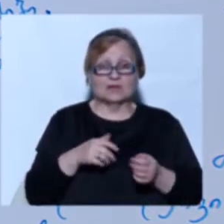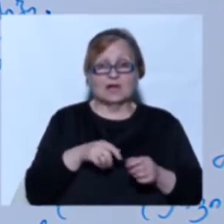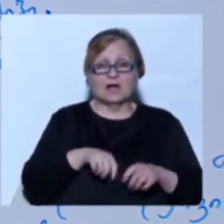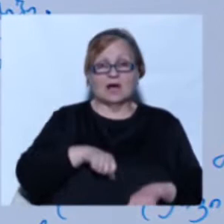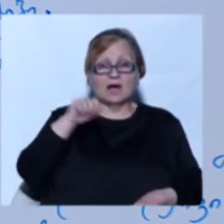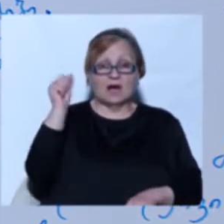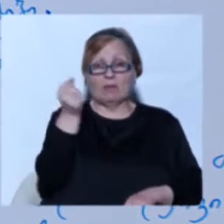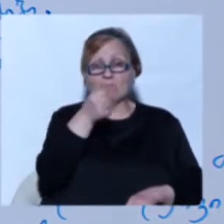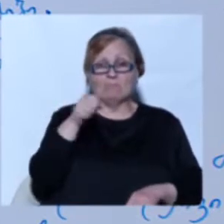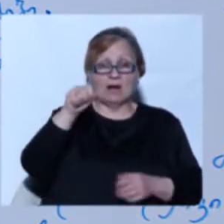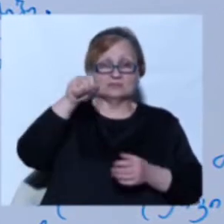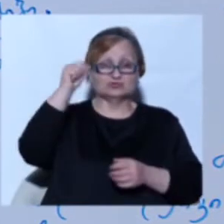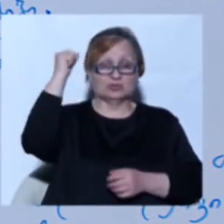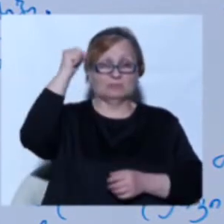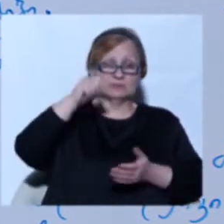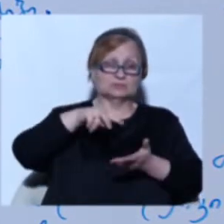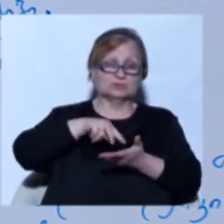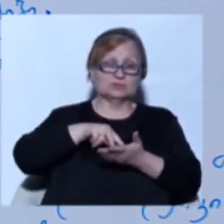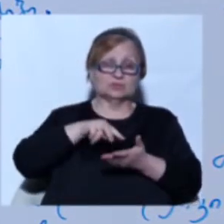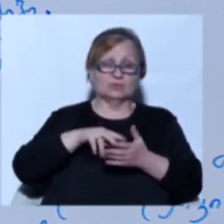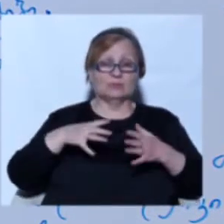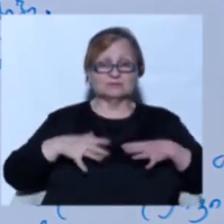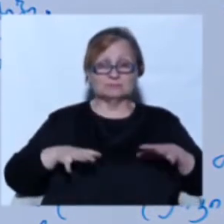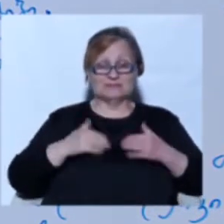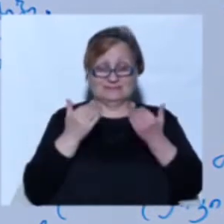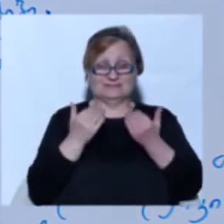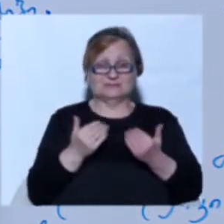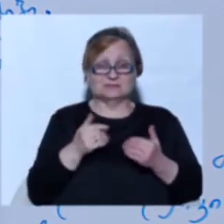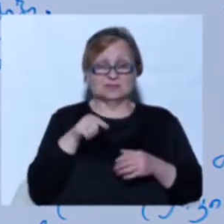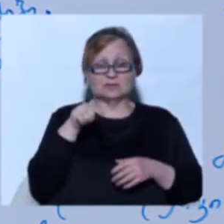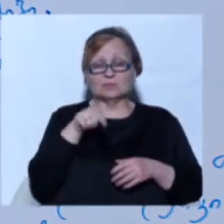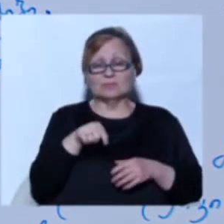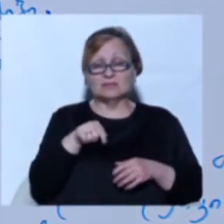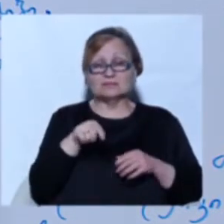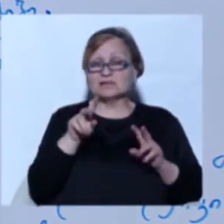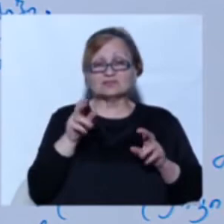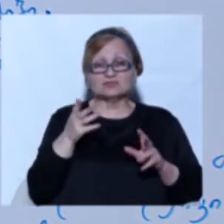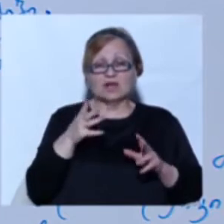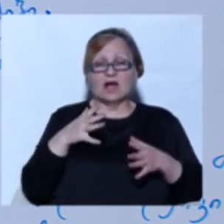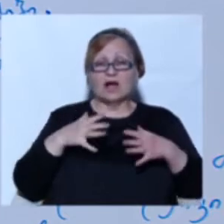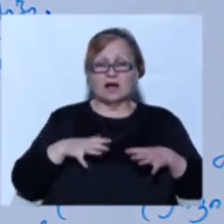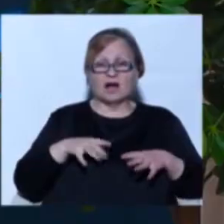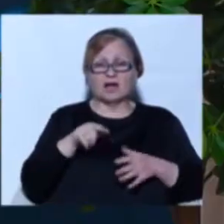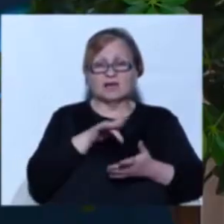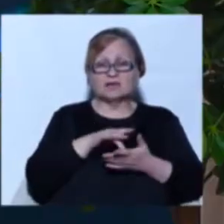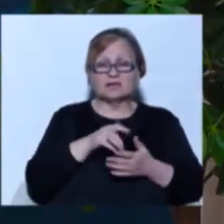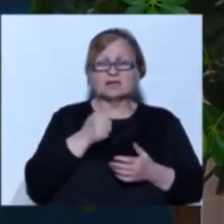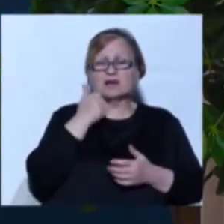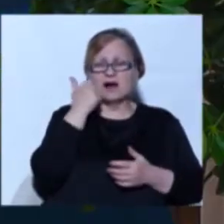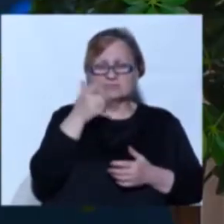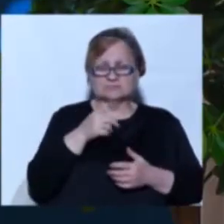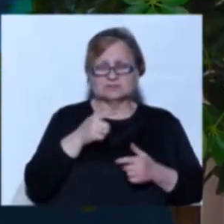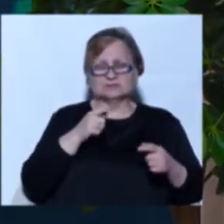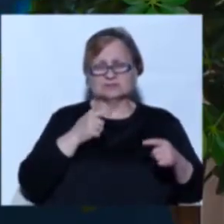ხმალშემართული დგომა თბილისისა თითქოს იმასაც მიგვანიშნებს, რომ ეს ქალაქი მრავალჭირნახული კვლავ